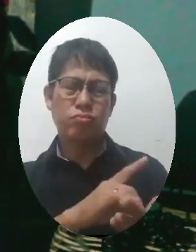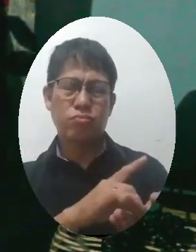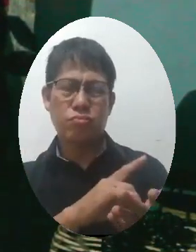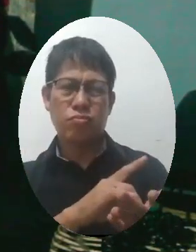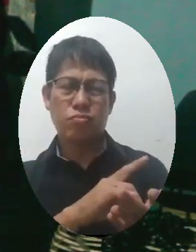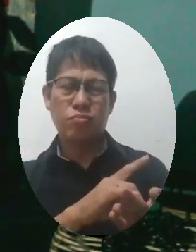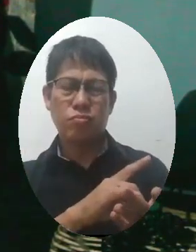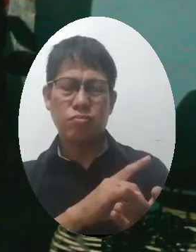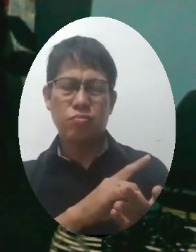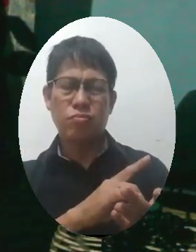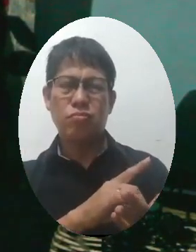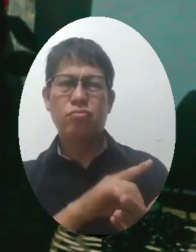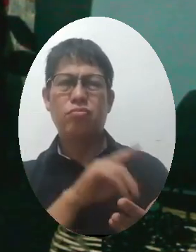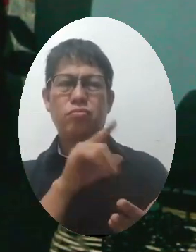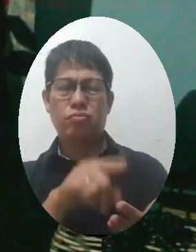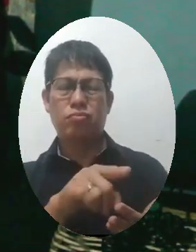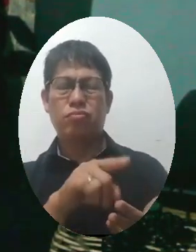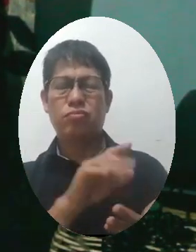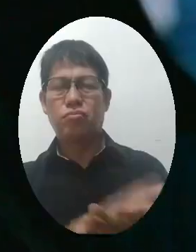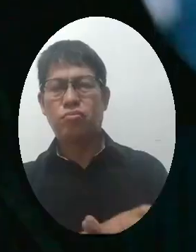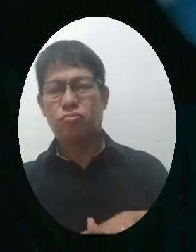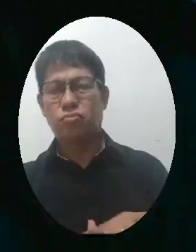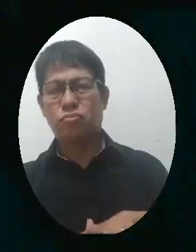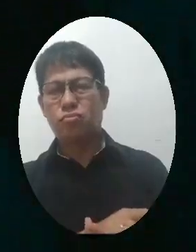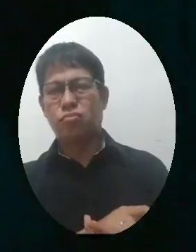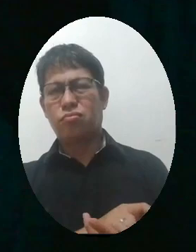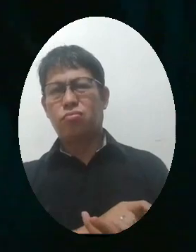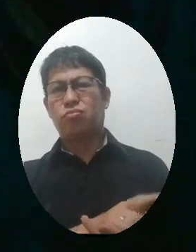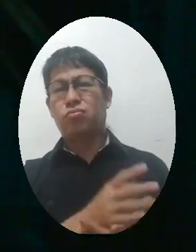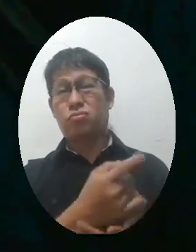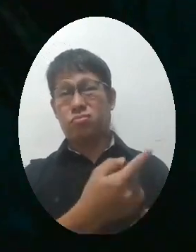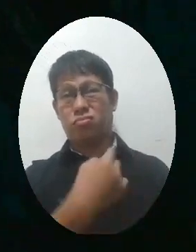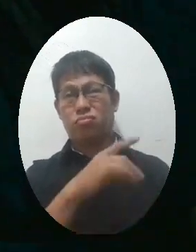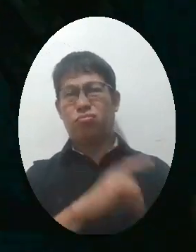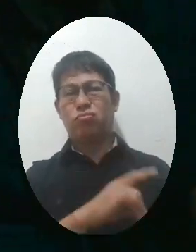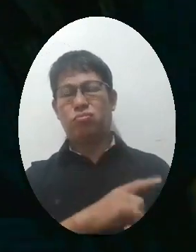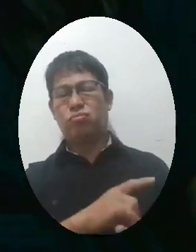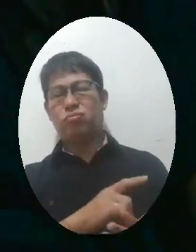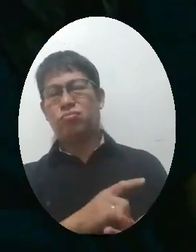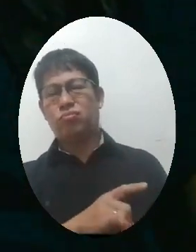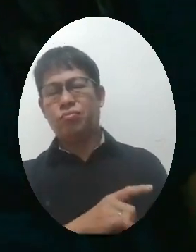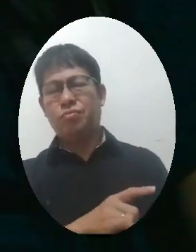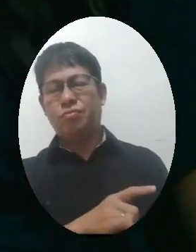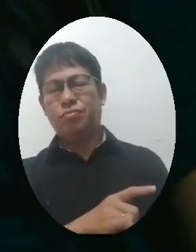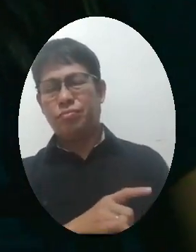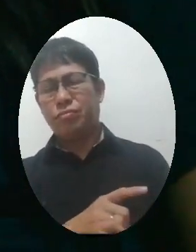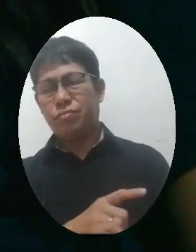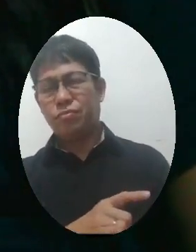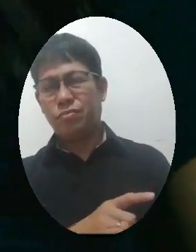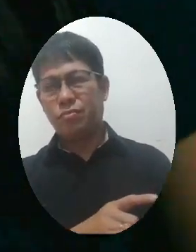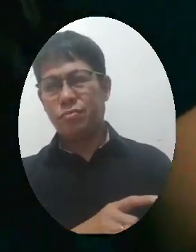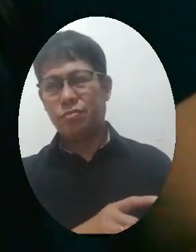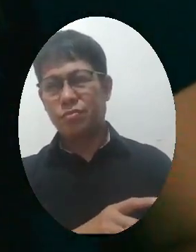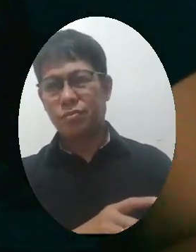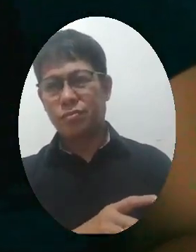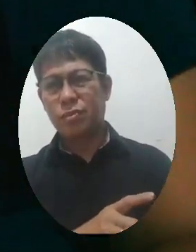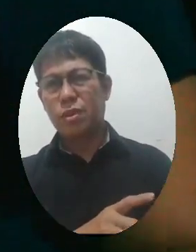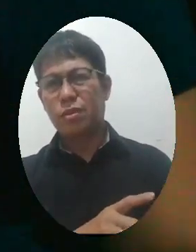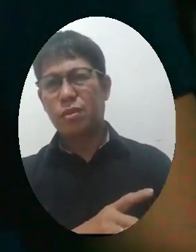second opinion na ni-refer sa amin, yun talaga yung sinabi sa kanya. Tapos hanggang sa napunta na kami